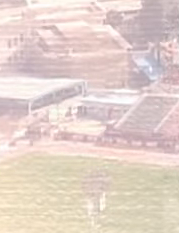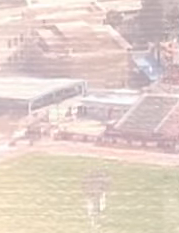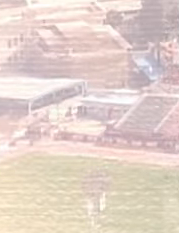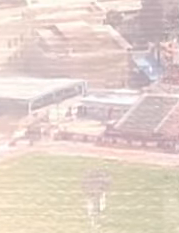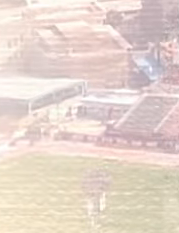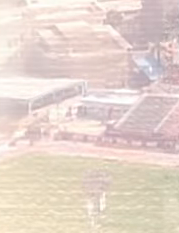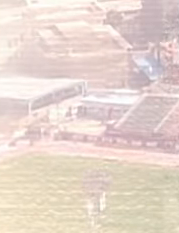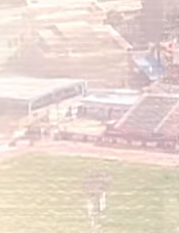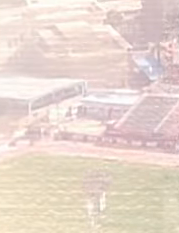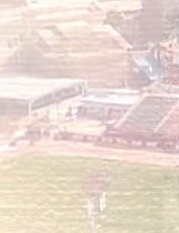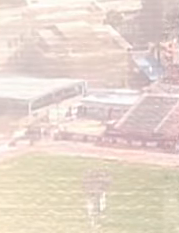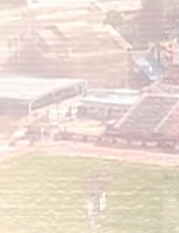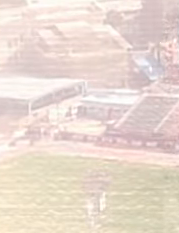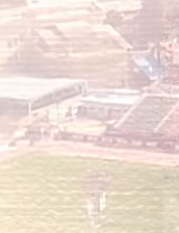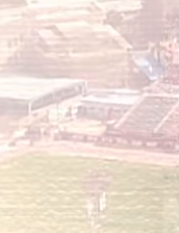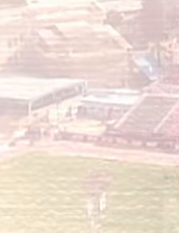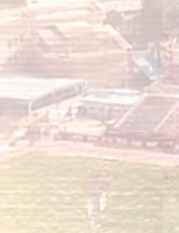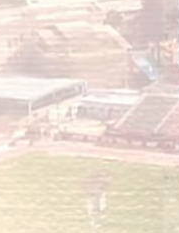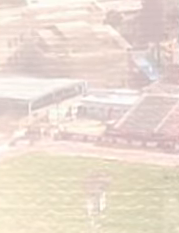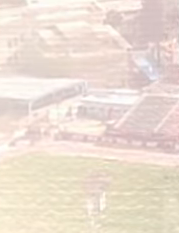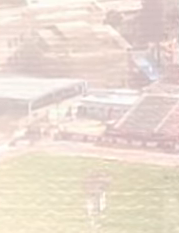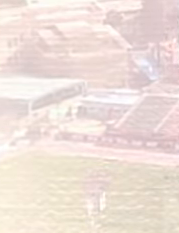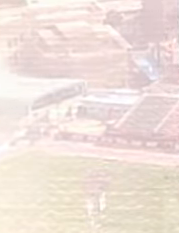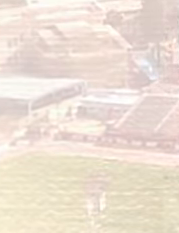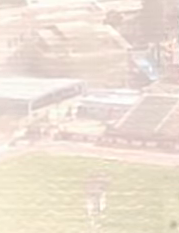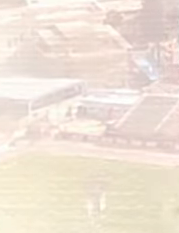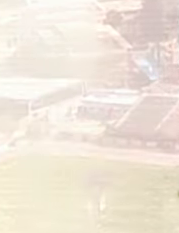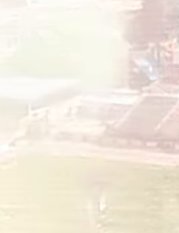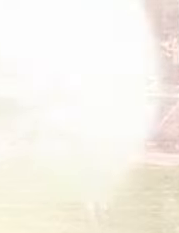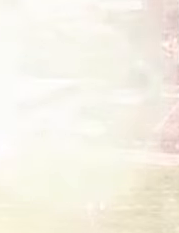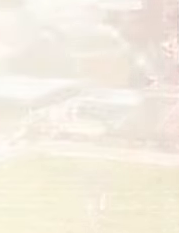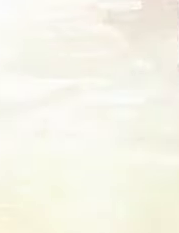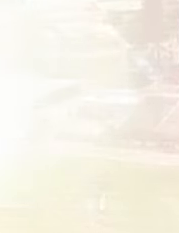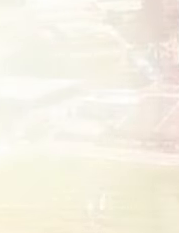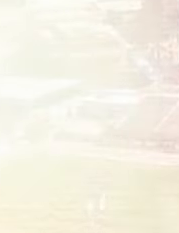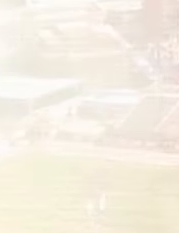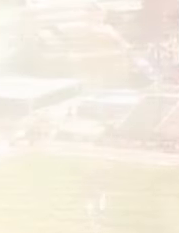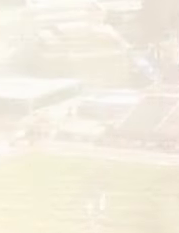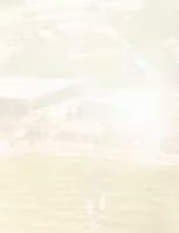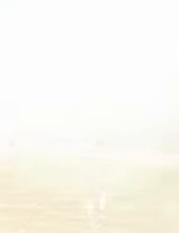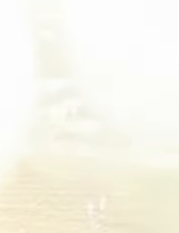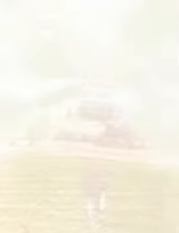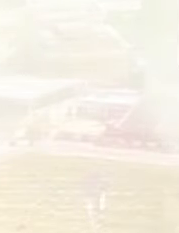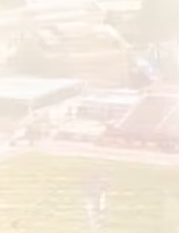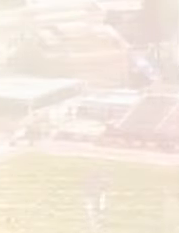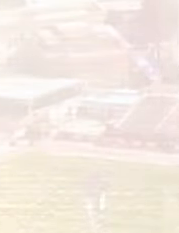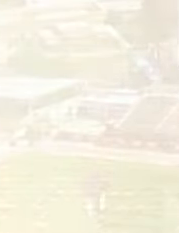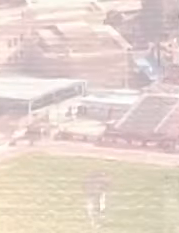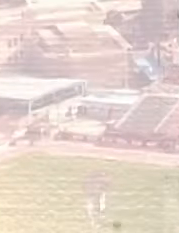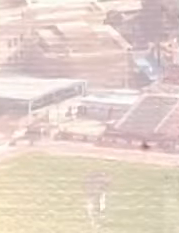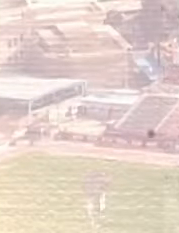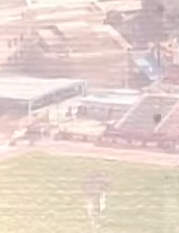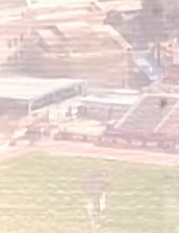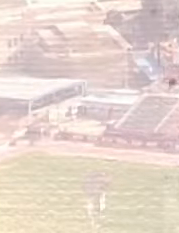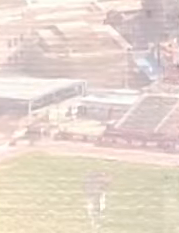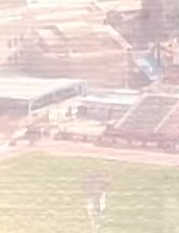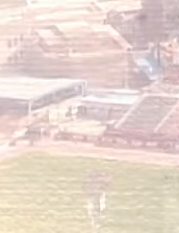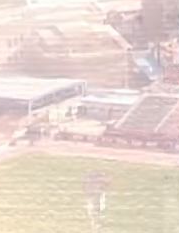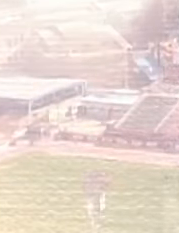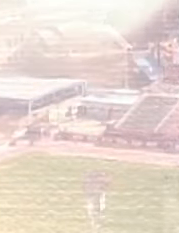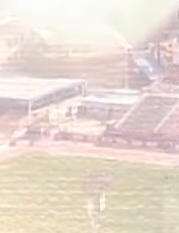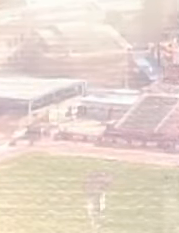توصلش، عشان توصل كل حين ومين. بقول للسادة المسؤولين يا ريت يهتموا بينا شوية، يا ريت يهتموا بينا السادة